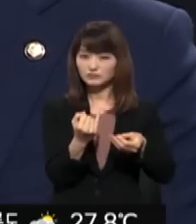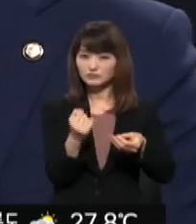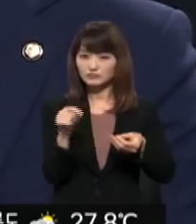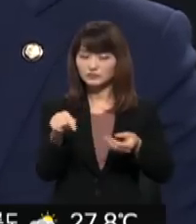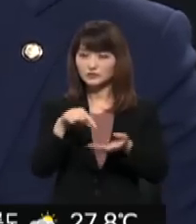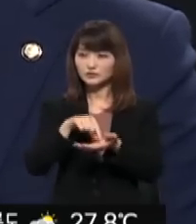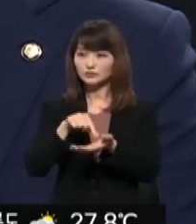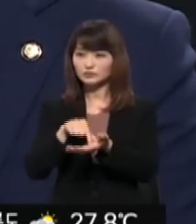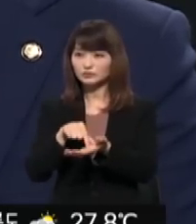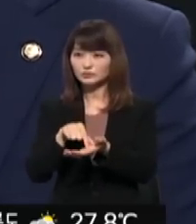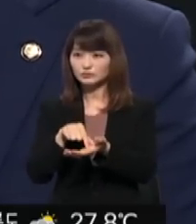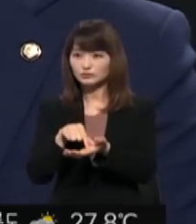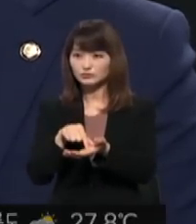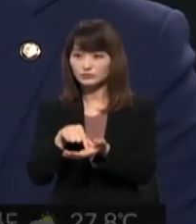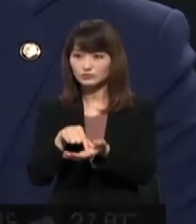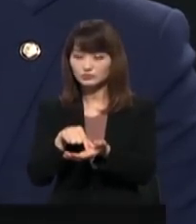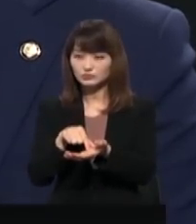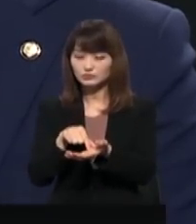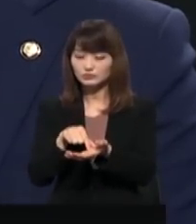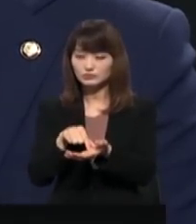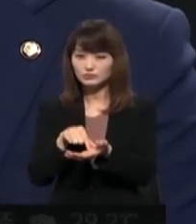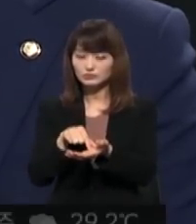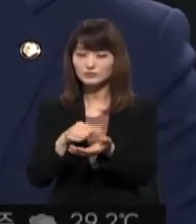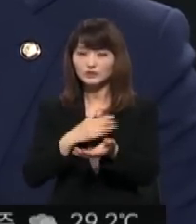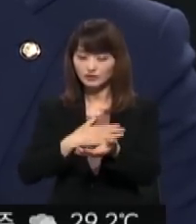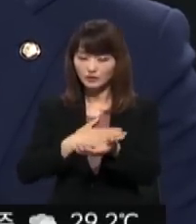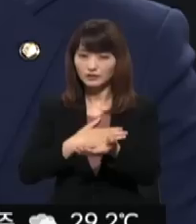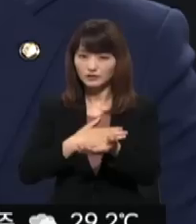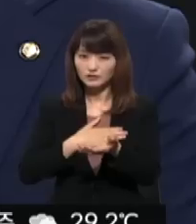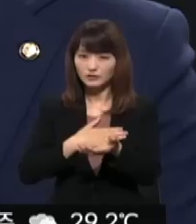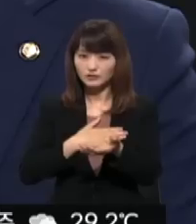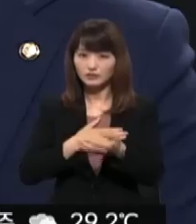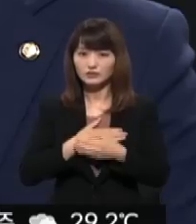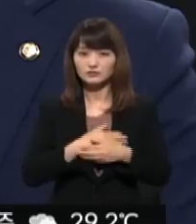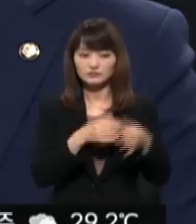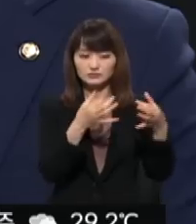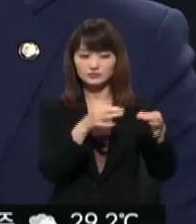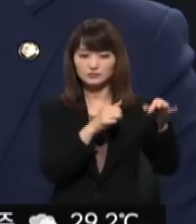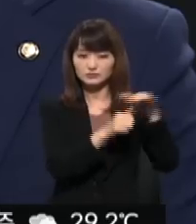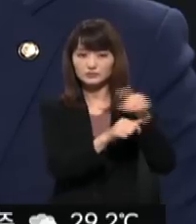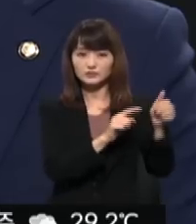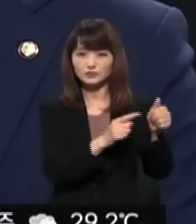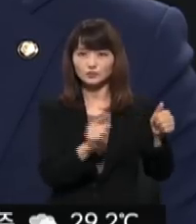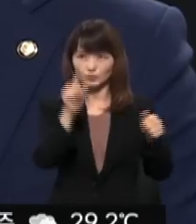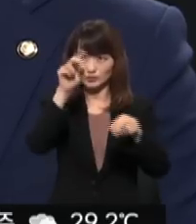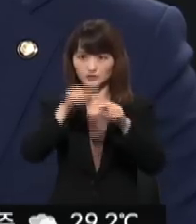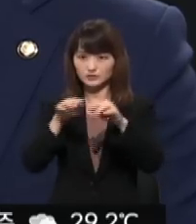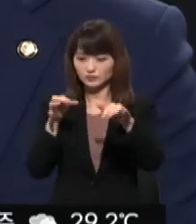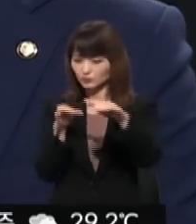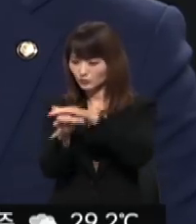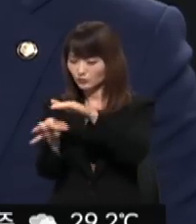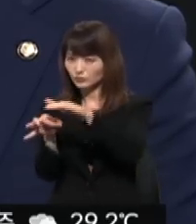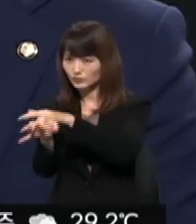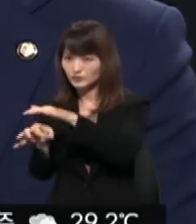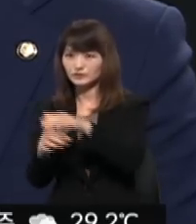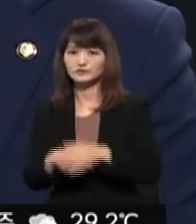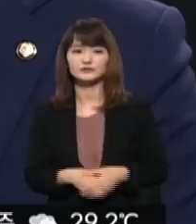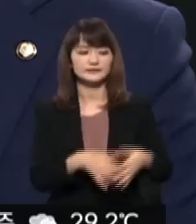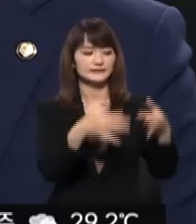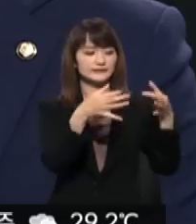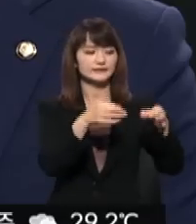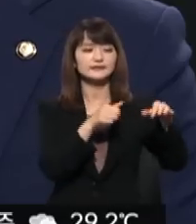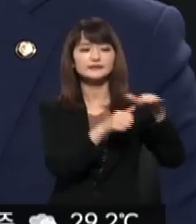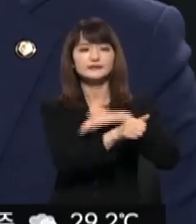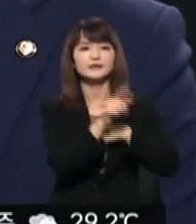그 이중석 대표한테 뭘 기대하고 그 정말 고위급 관료들한테 다 로비를 하고 있는 상황 속에서 그런 의미에서이 김성진 대표의